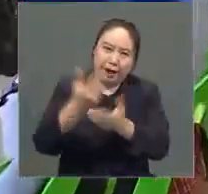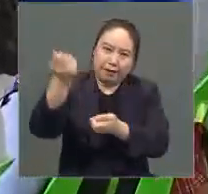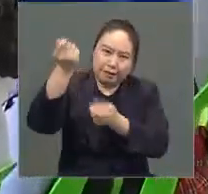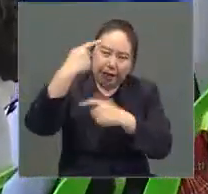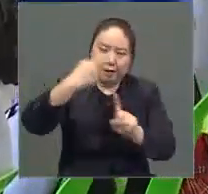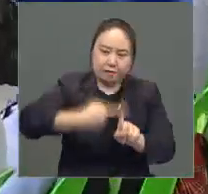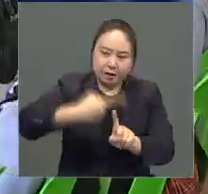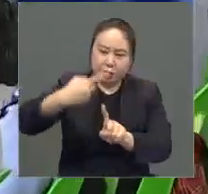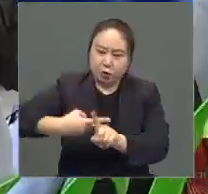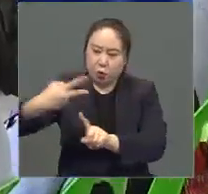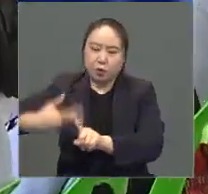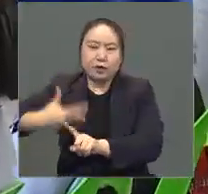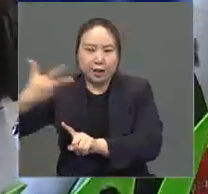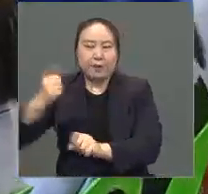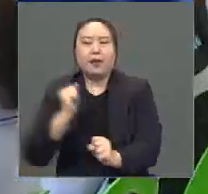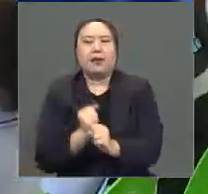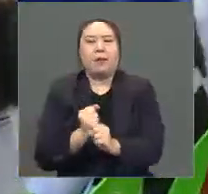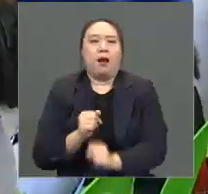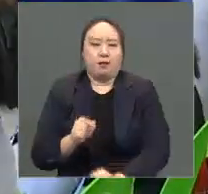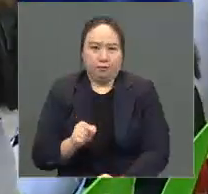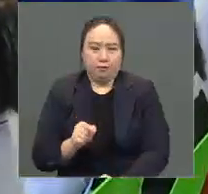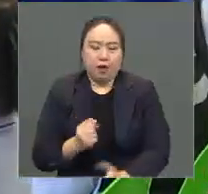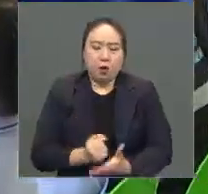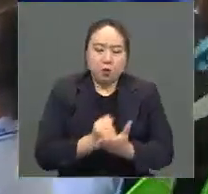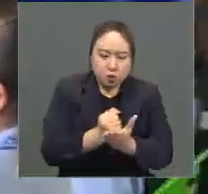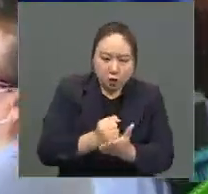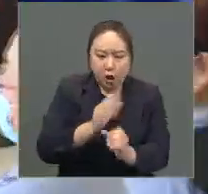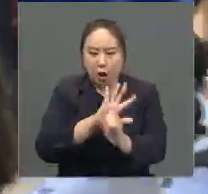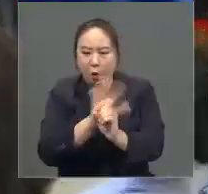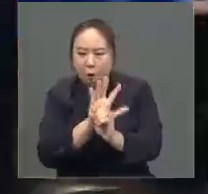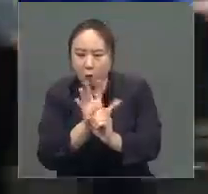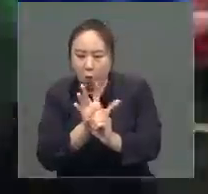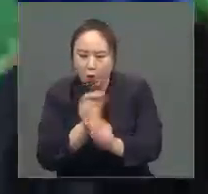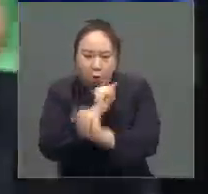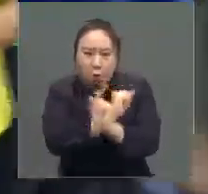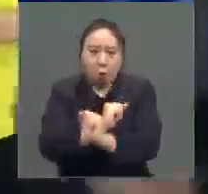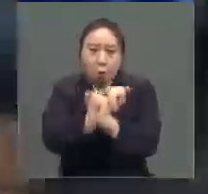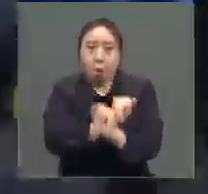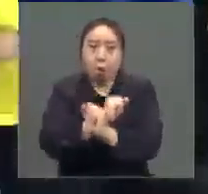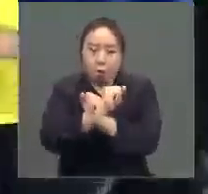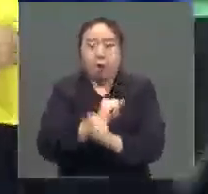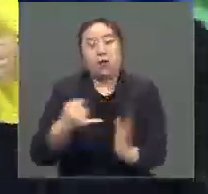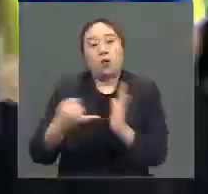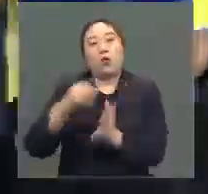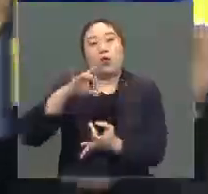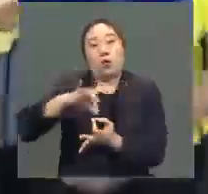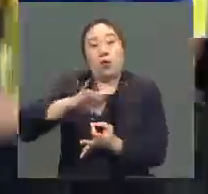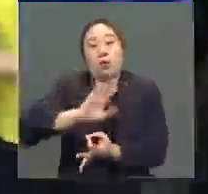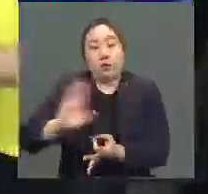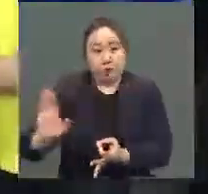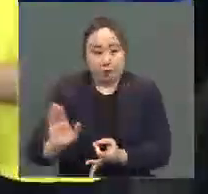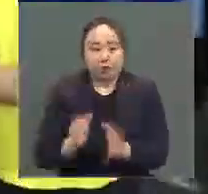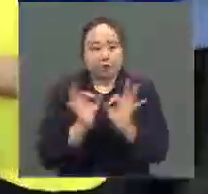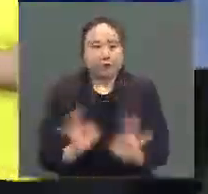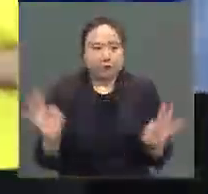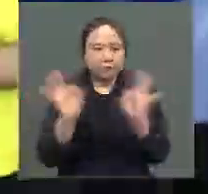ทน3เดือนสำหรับการปฏิบัติหน้าที่ช่วยควบคุมสถานการณ์ไวรัสโควิด-19 ของจังหวัดสุโขทัยนะคะ